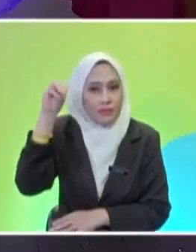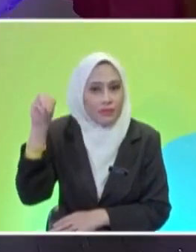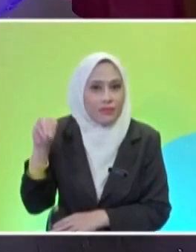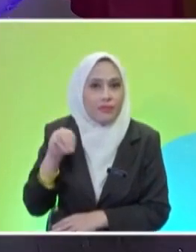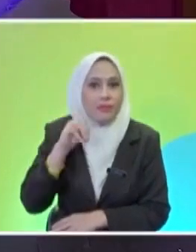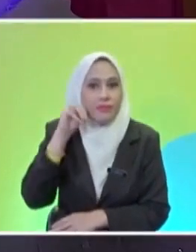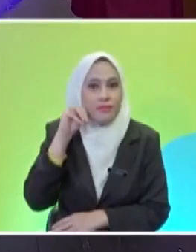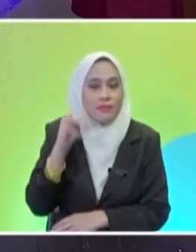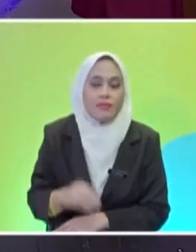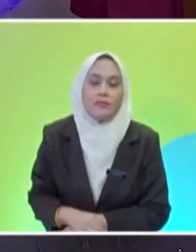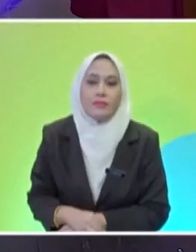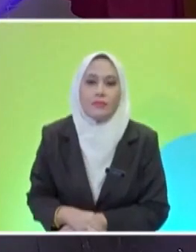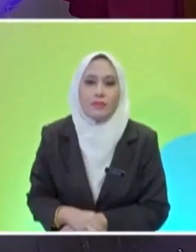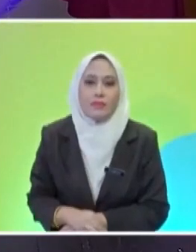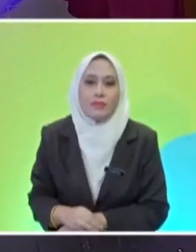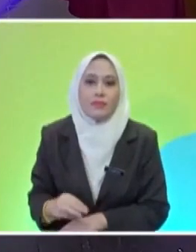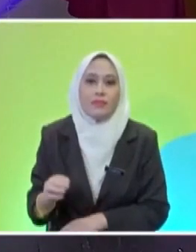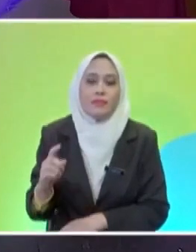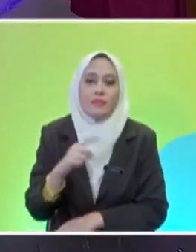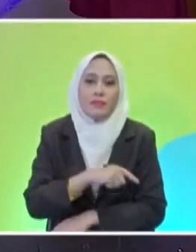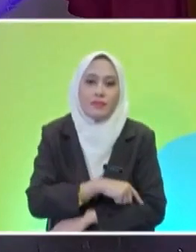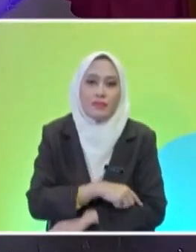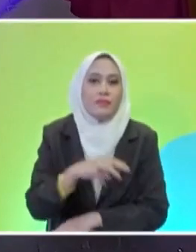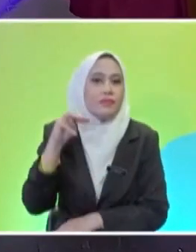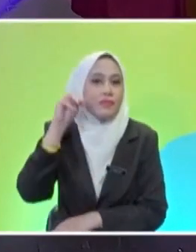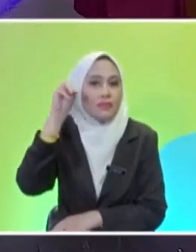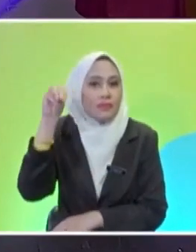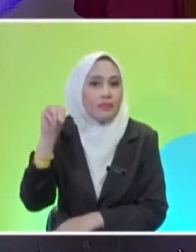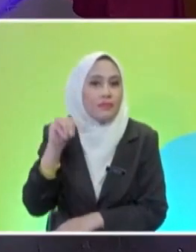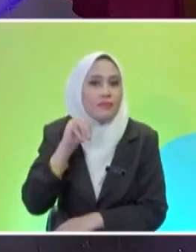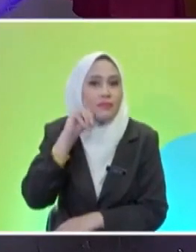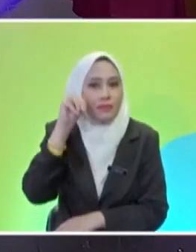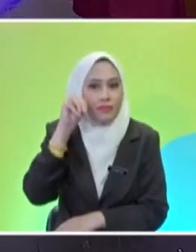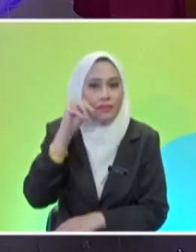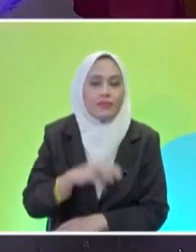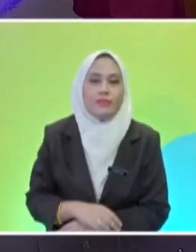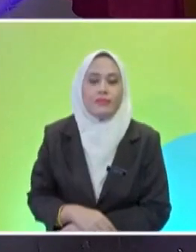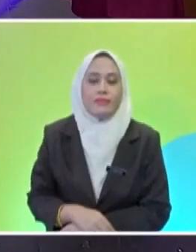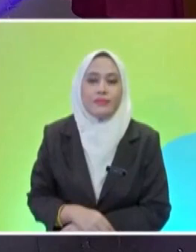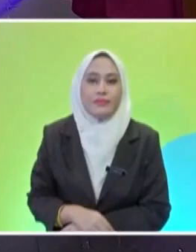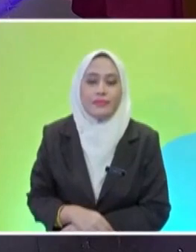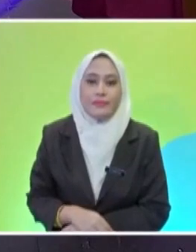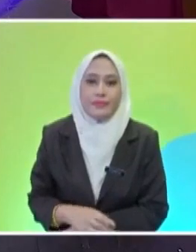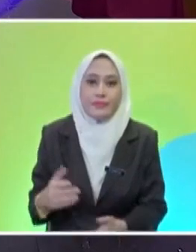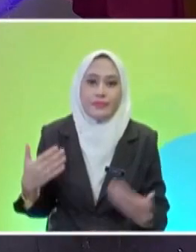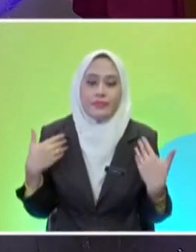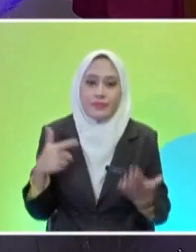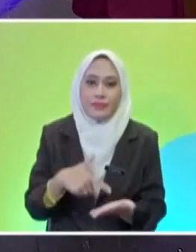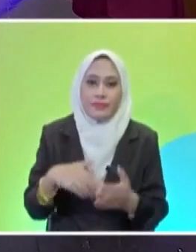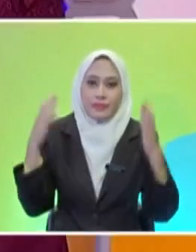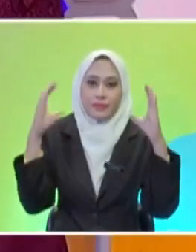Jumaat. Bukan Jumaat ya, cikgu? Wow, kan? Jumaat. Jumaat. Baik, ada lagi ke cikgu?